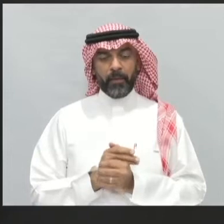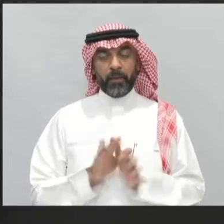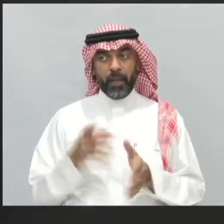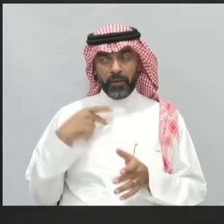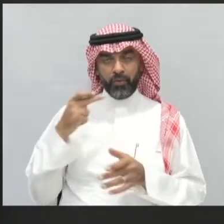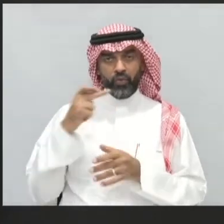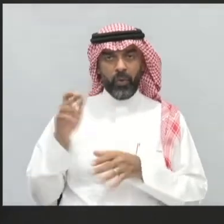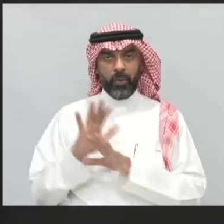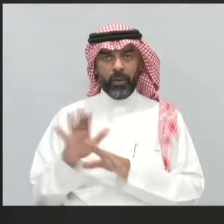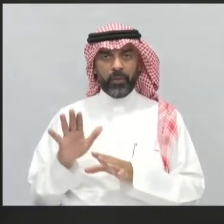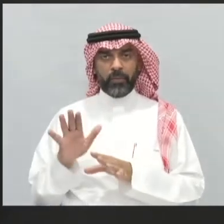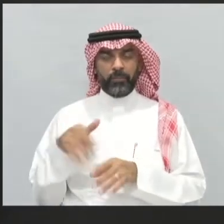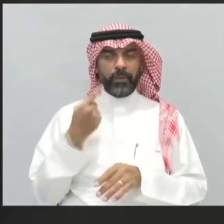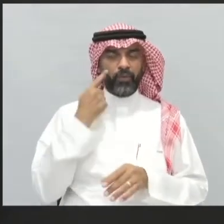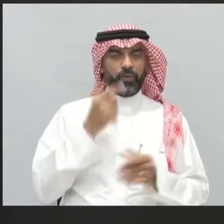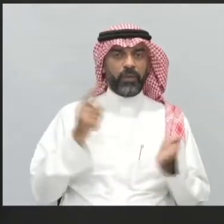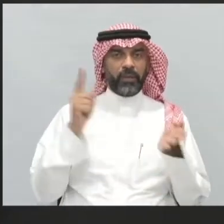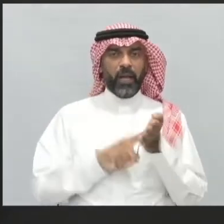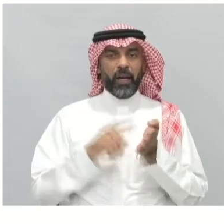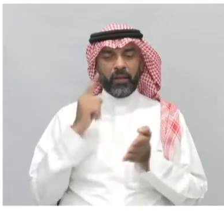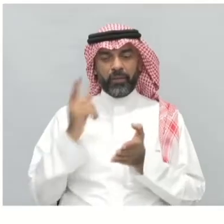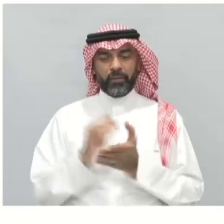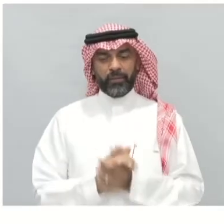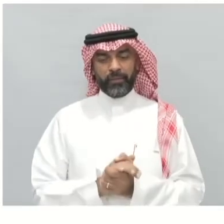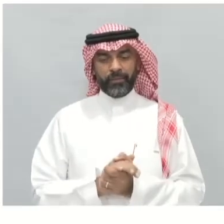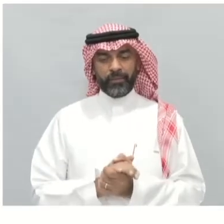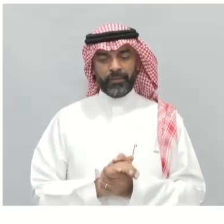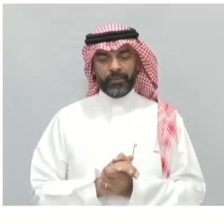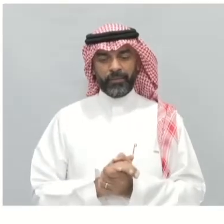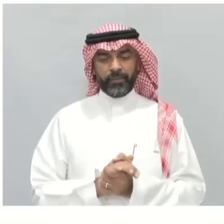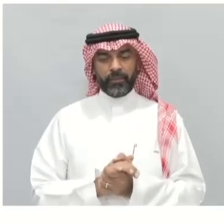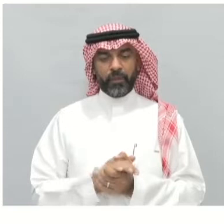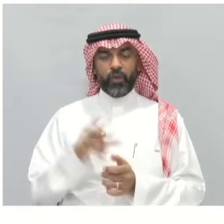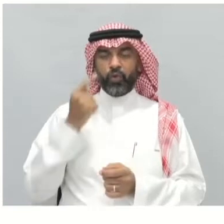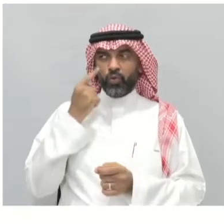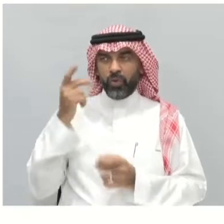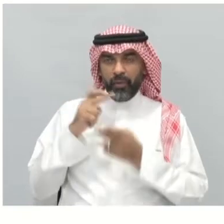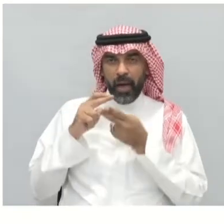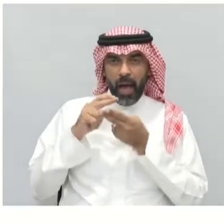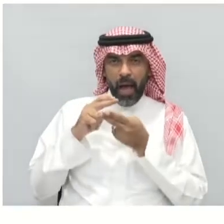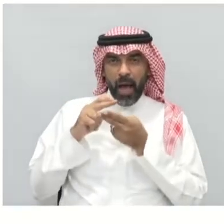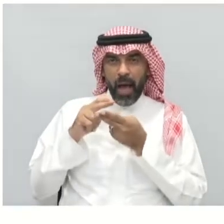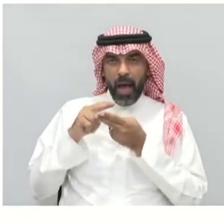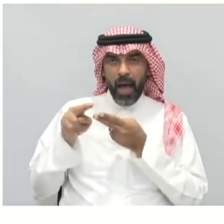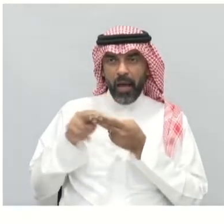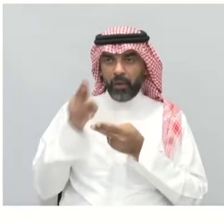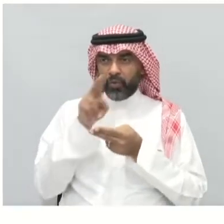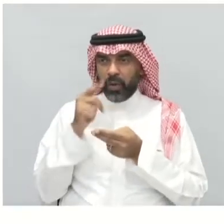تتحقق طبعا له رجعنا ليه المعطيات